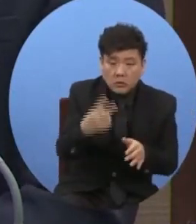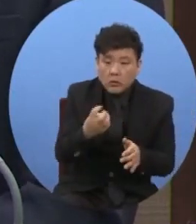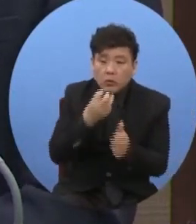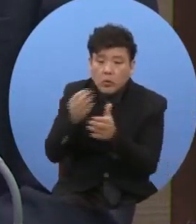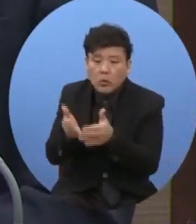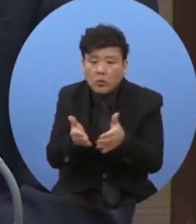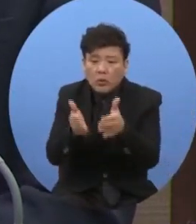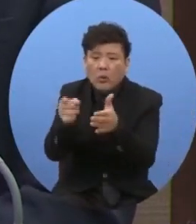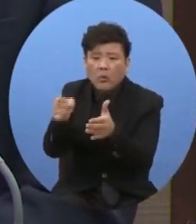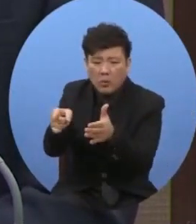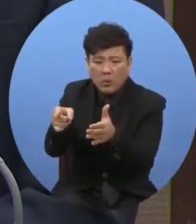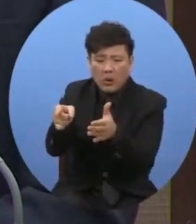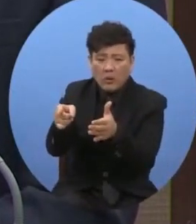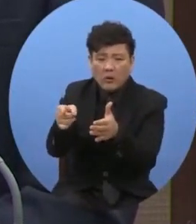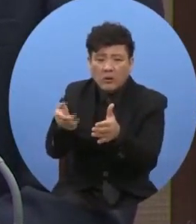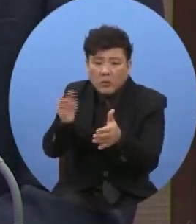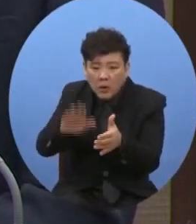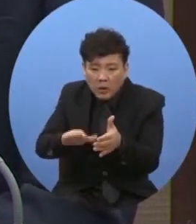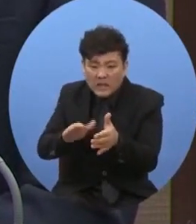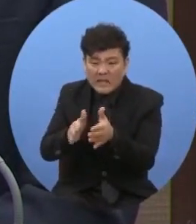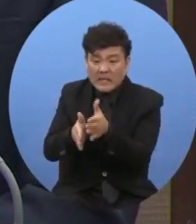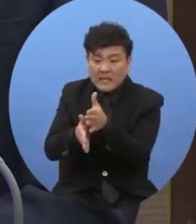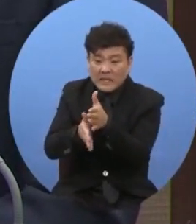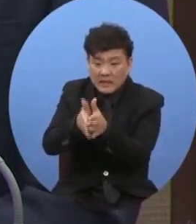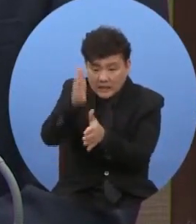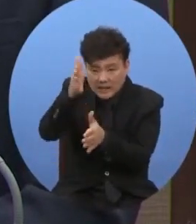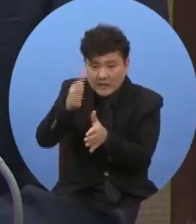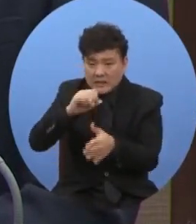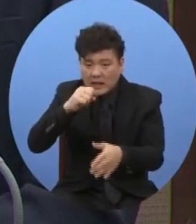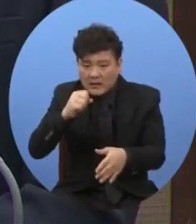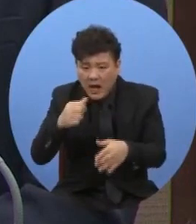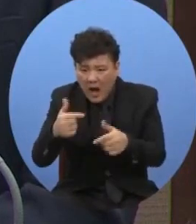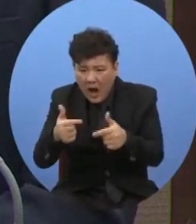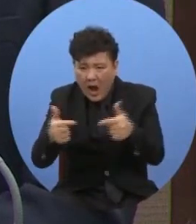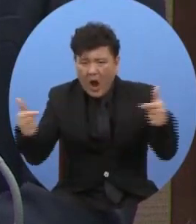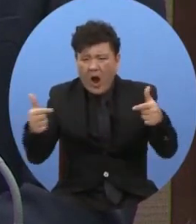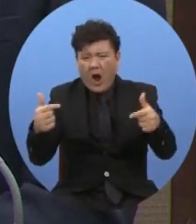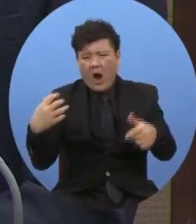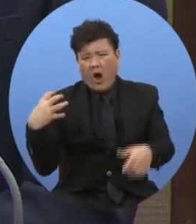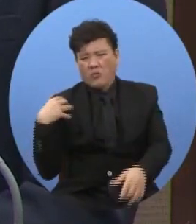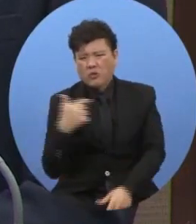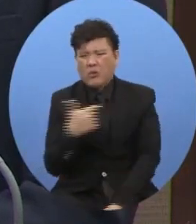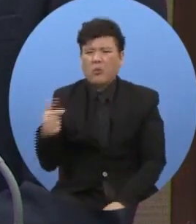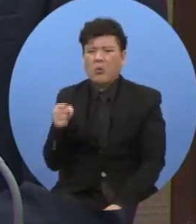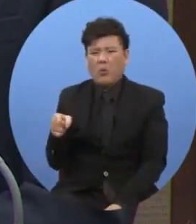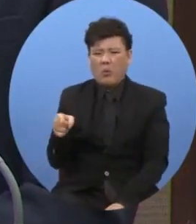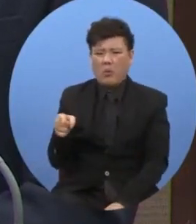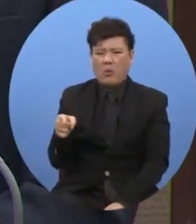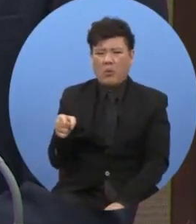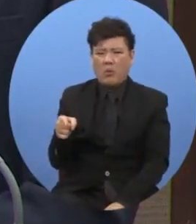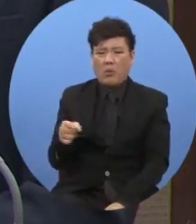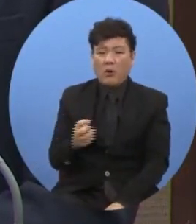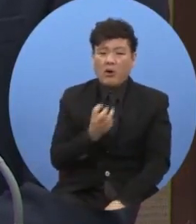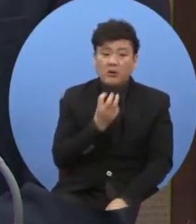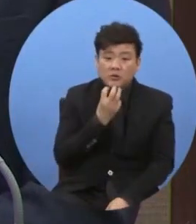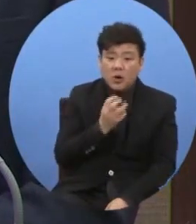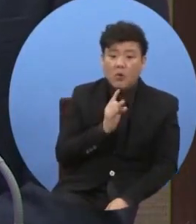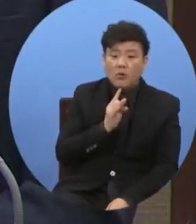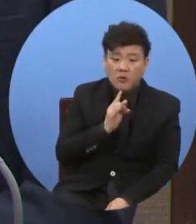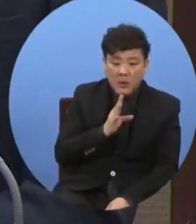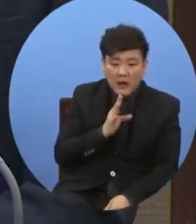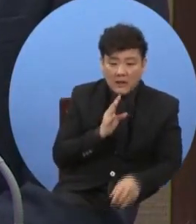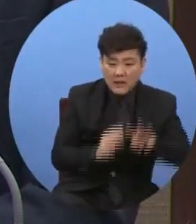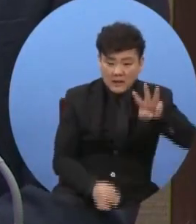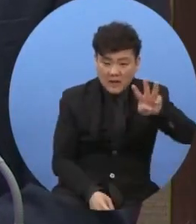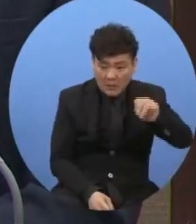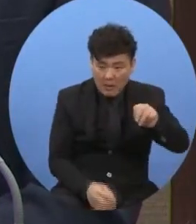그렇고 전부 다 비용이 굉장히 늘어나게 됩니다. 이거는 그렇게 그 쉽게 또 서울만 생각해서 결정할 수 있는